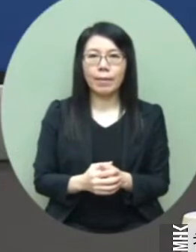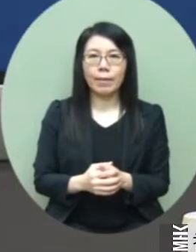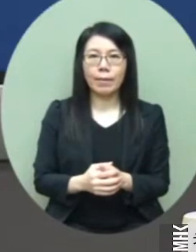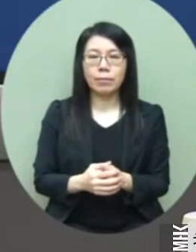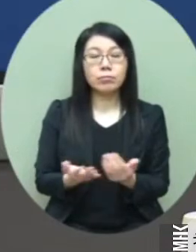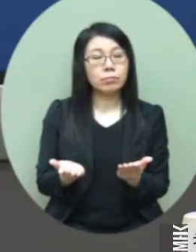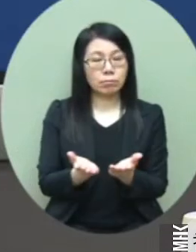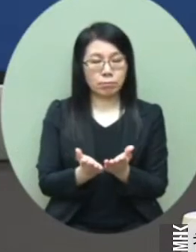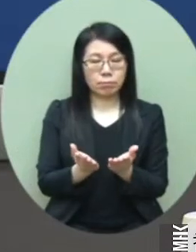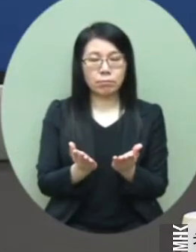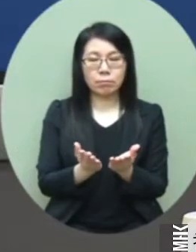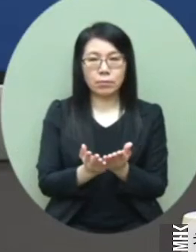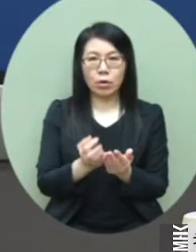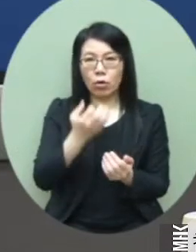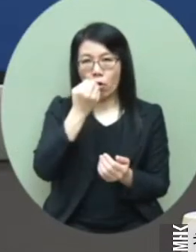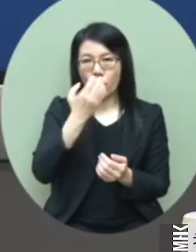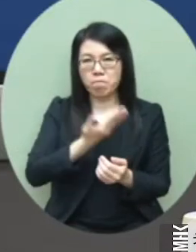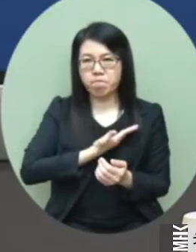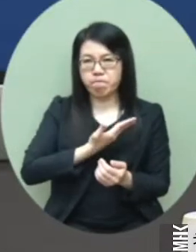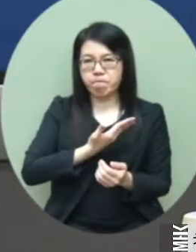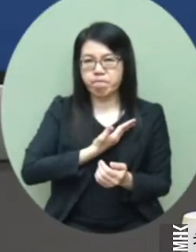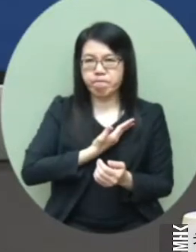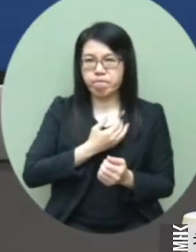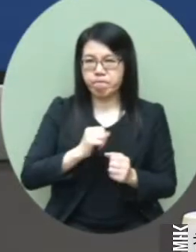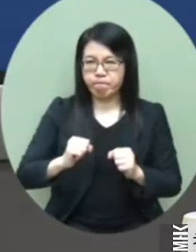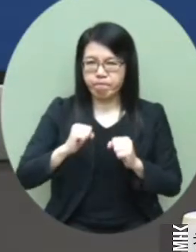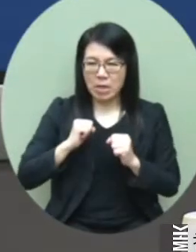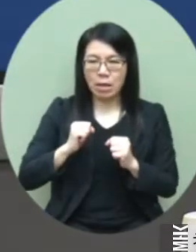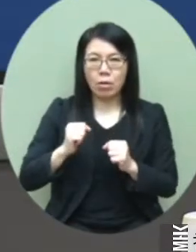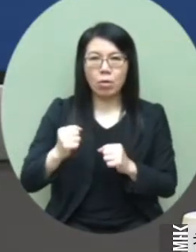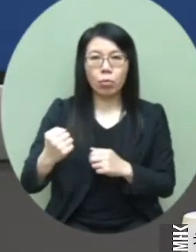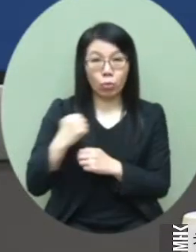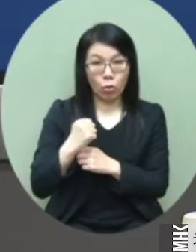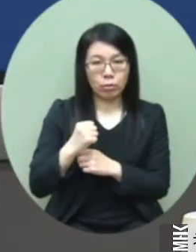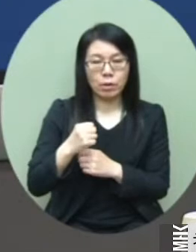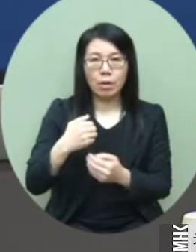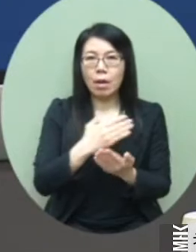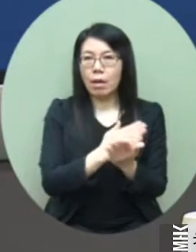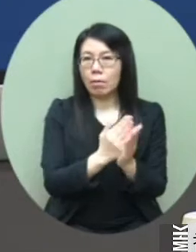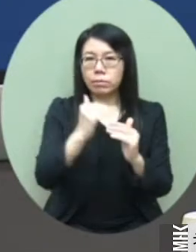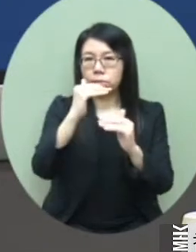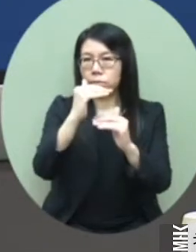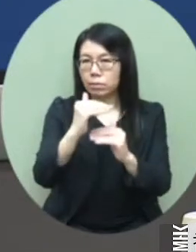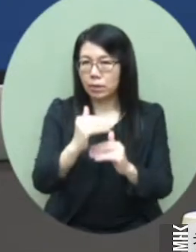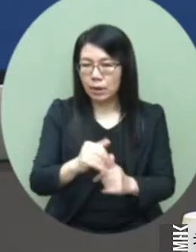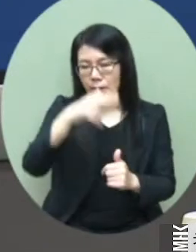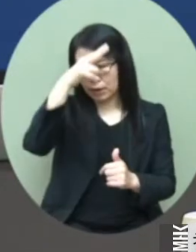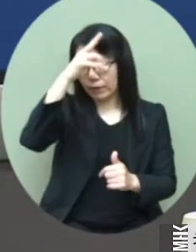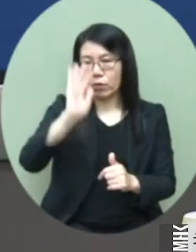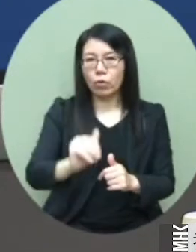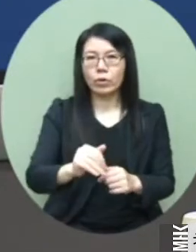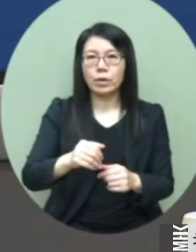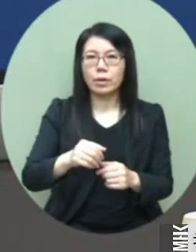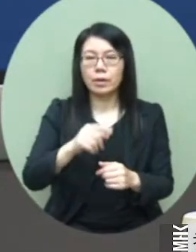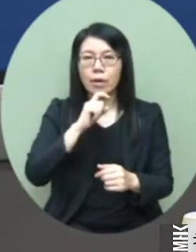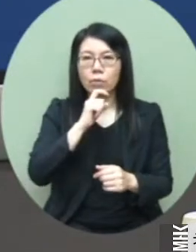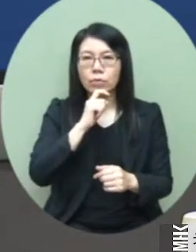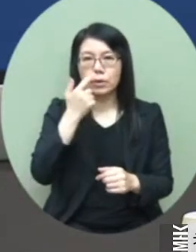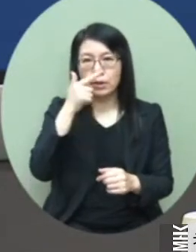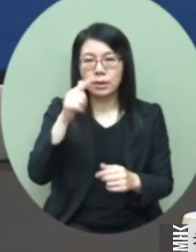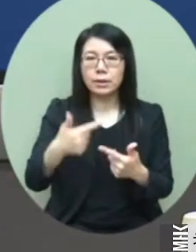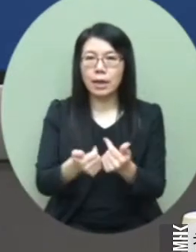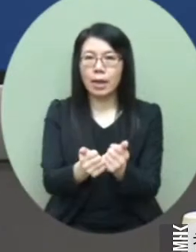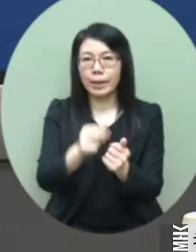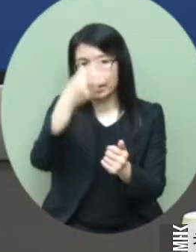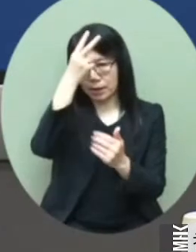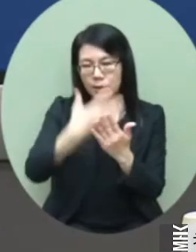即係證明香港嘅堅韌性係好強，而係每一個階段政府如果能夠推出一啲適合